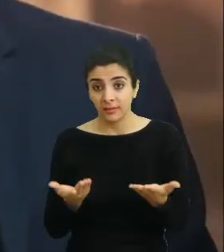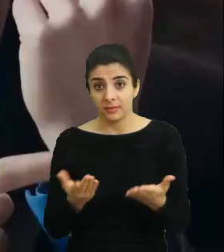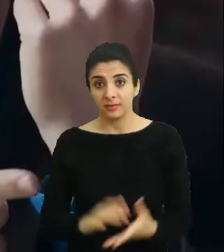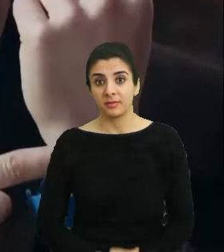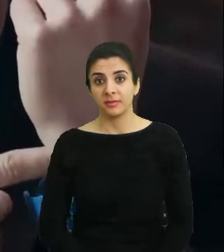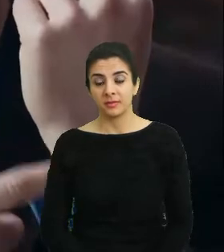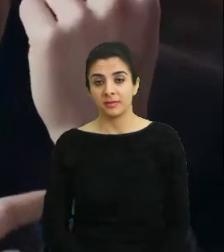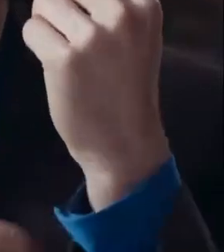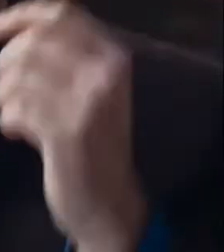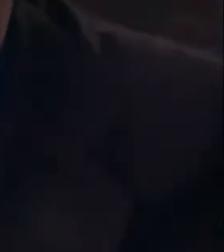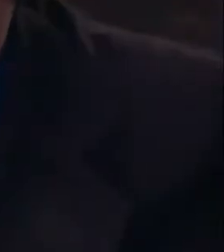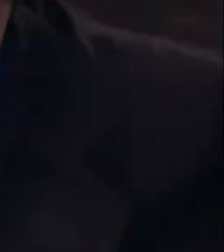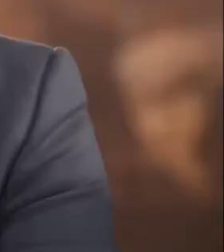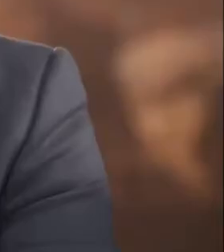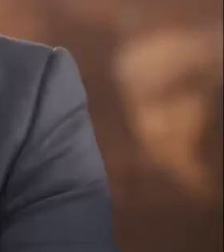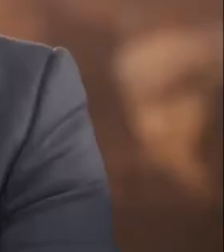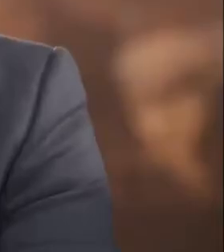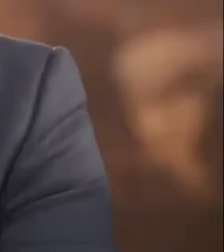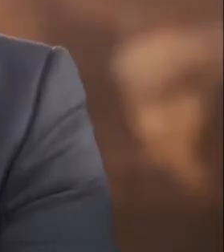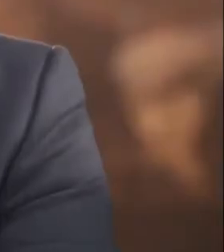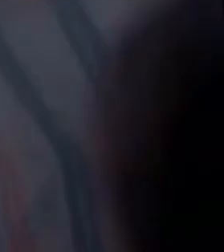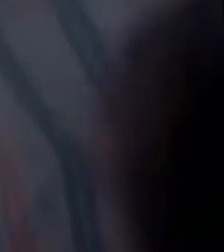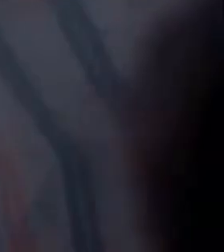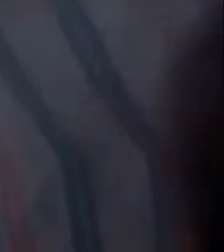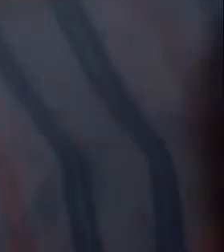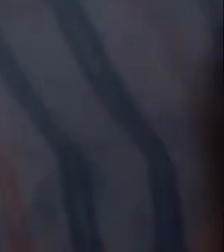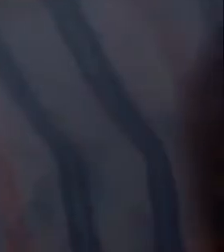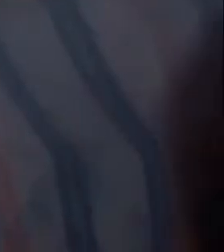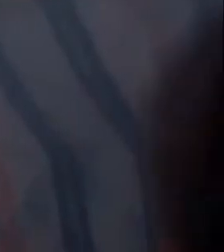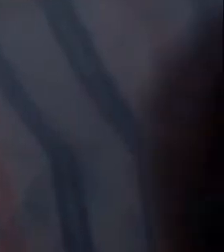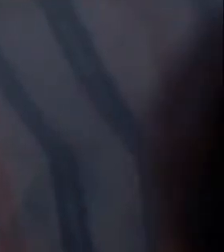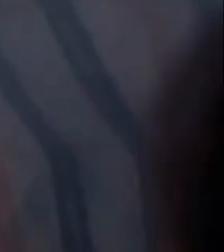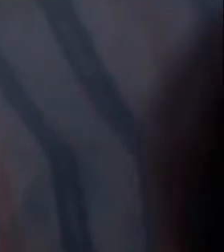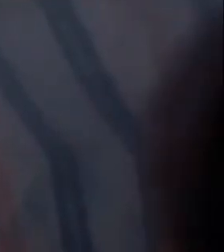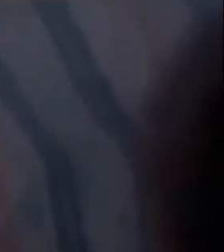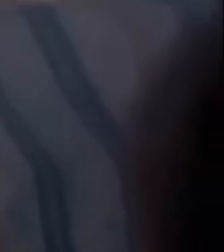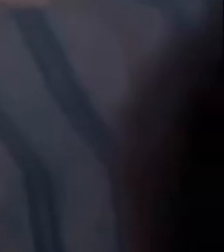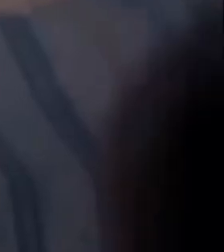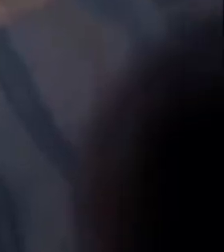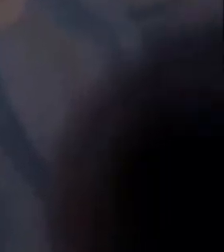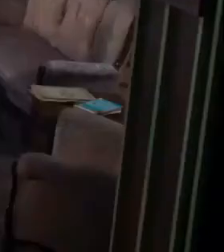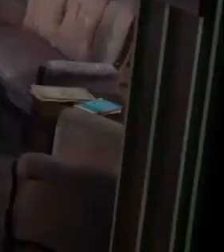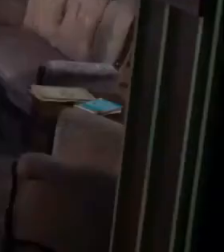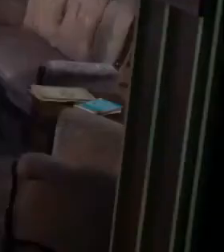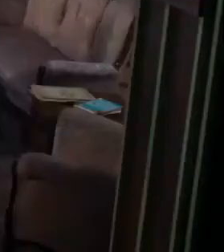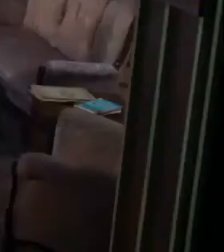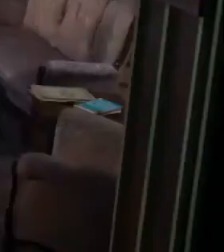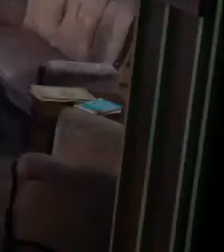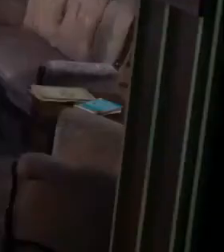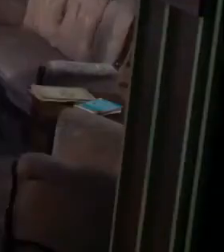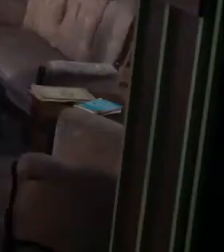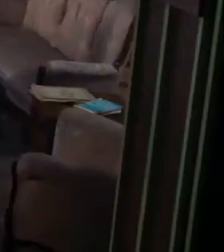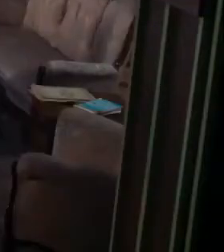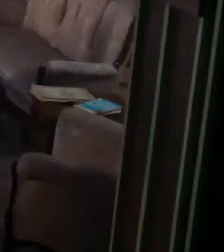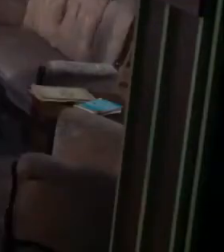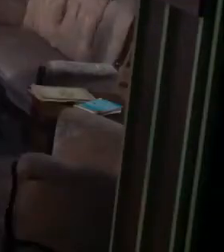der gibi başını salladı. Alaaddin merakla Rasim'le Nuri arasındaki iletişime baktı. Nuri ne aradığının anlaşıldığını fark edip gülümseyerek masaya